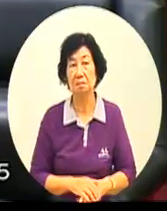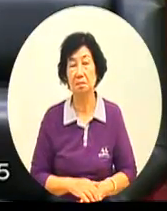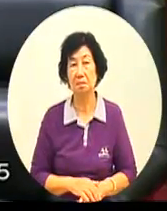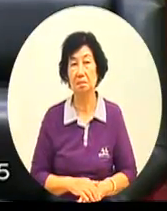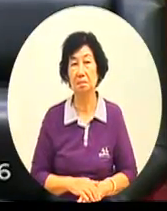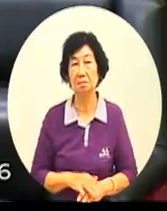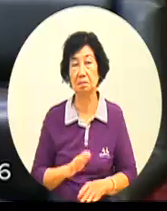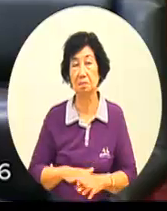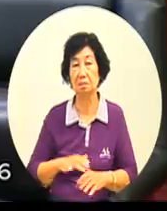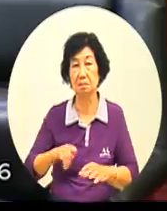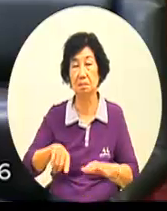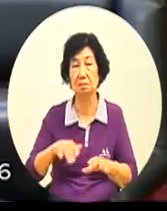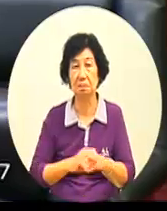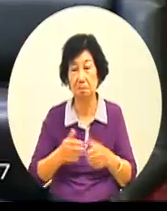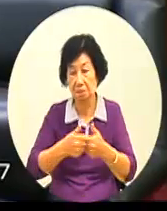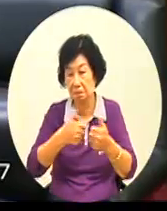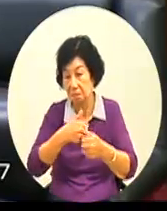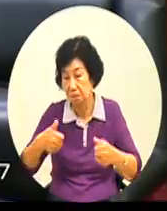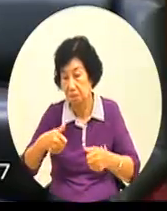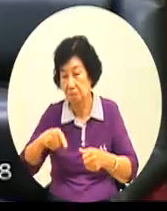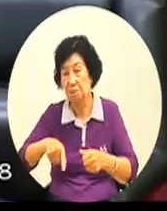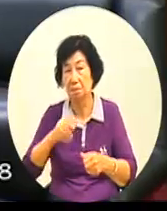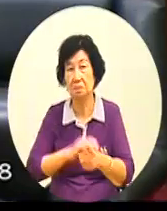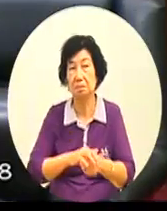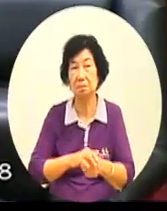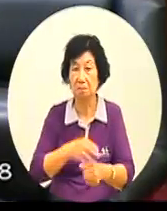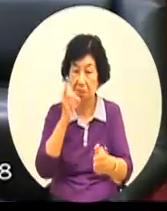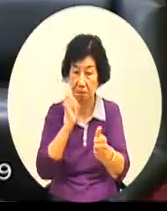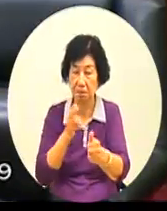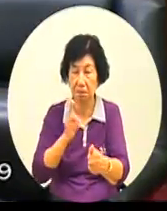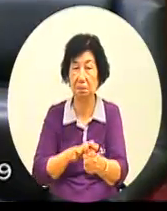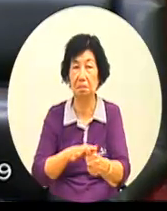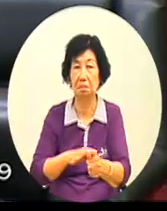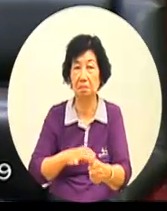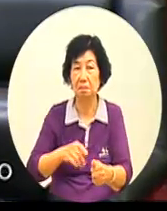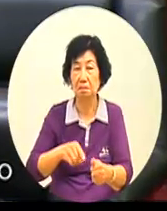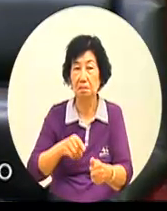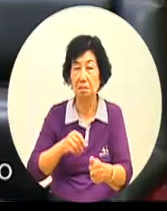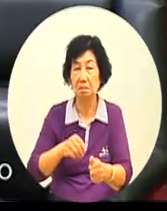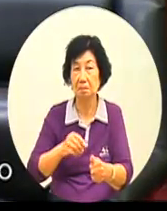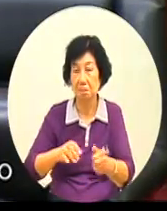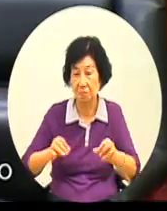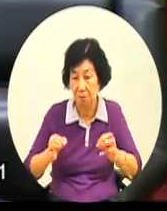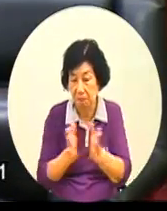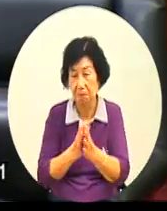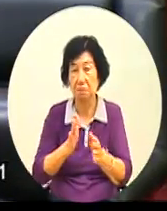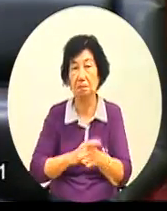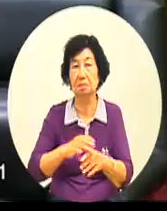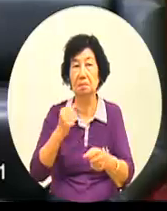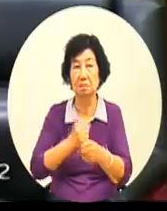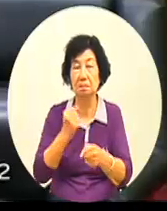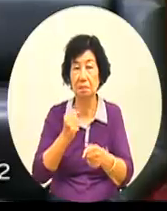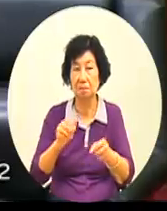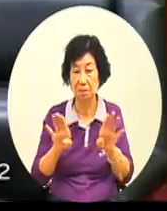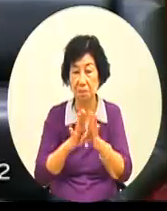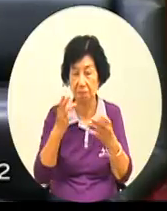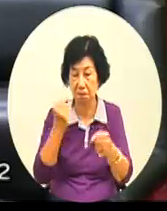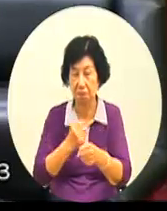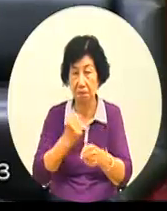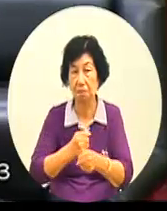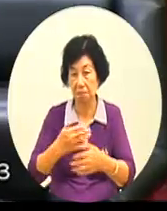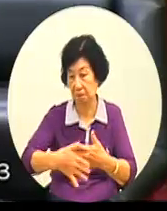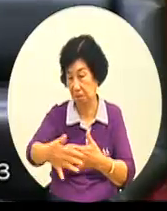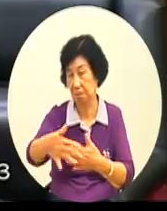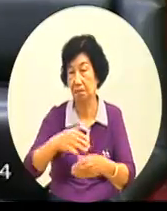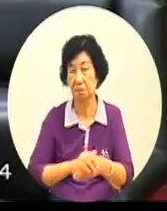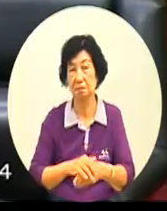下，马上指示交代下去，很多的工作就会执行下去，而不是这样用怠慢的工作应付的方式呢，然